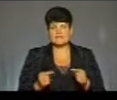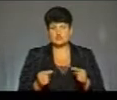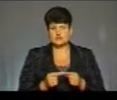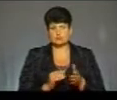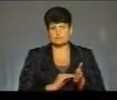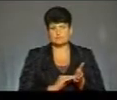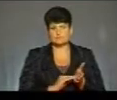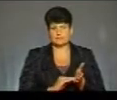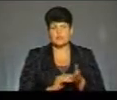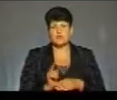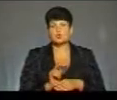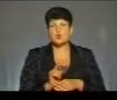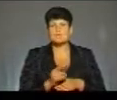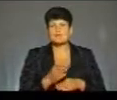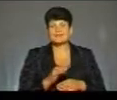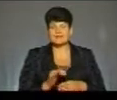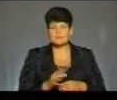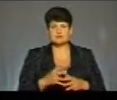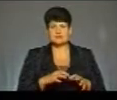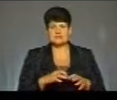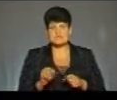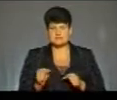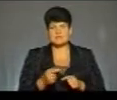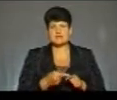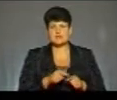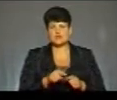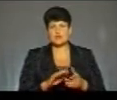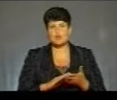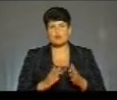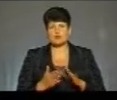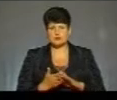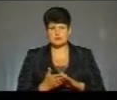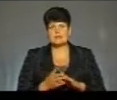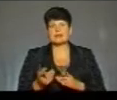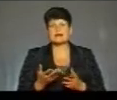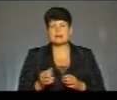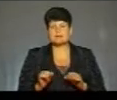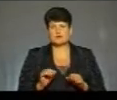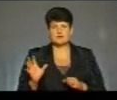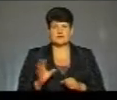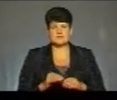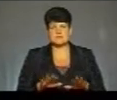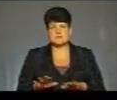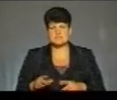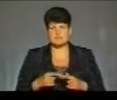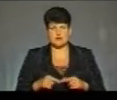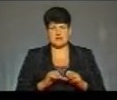будуть прописані нормативи, які будуть забрані саме з цього положення, яким на даний час керуються усі місцеві органи